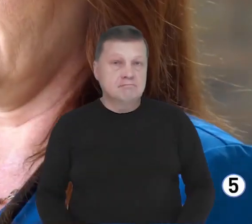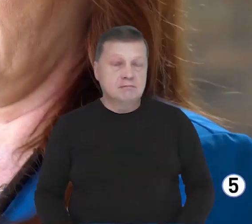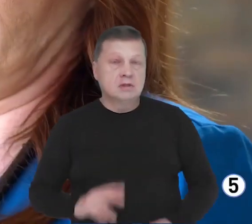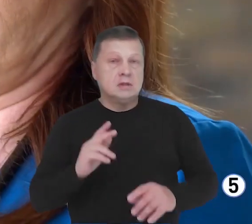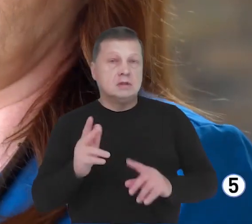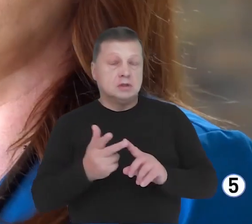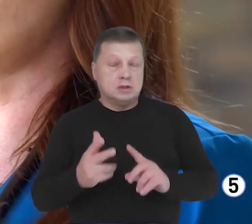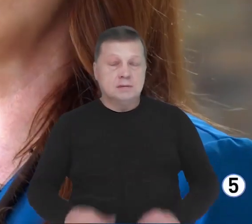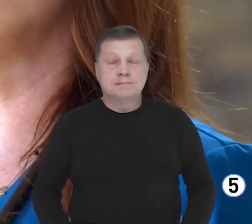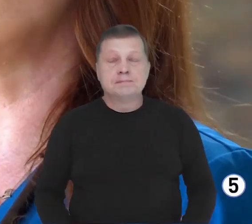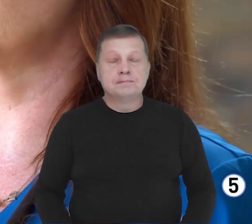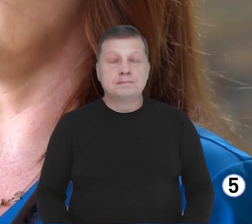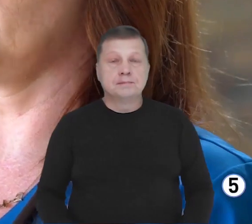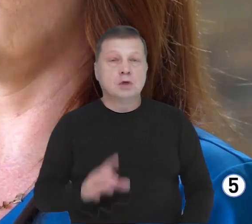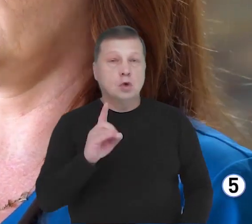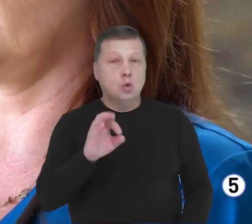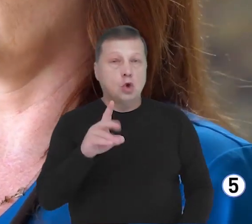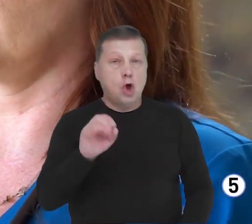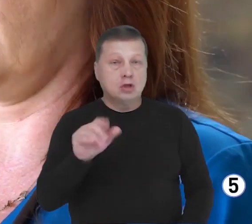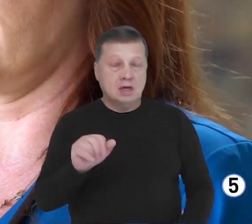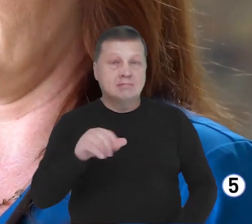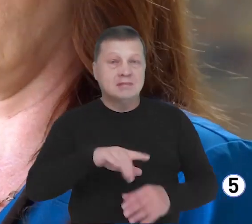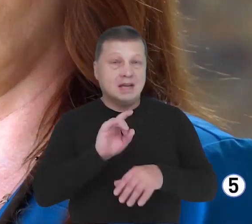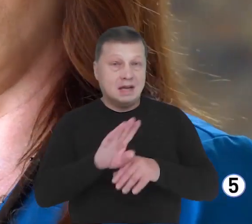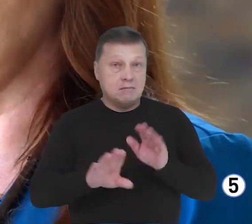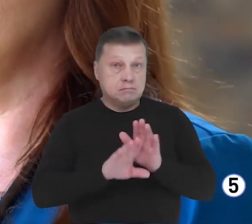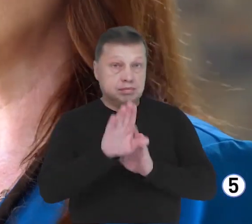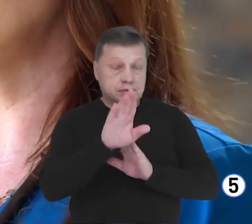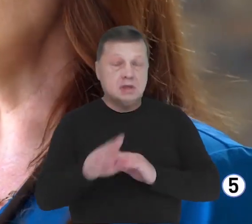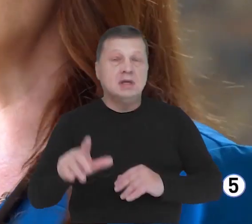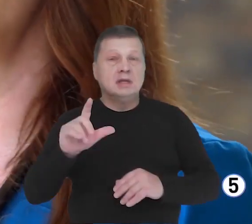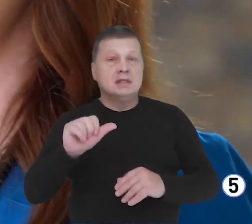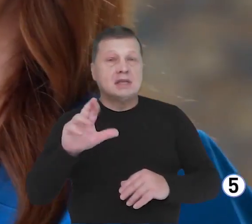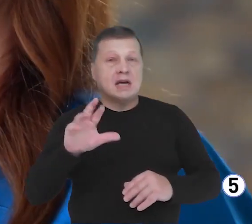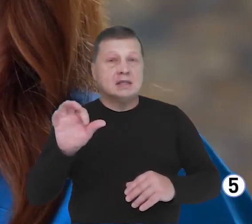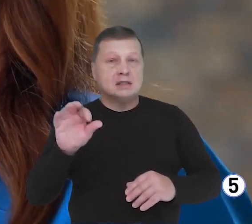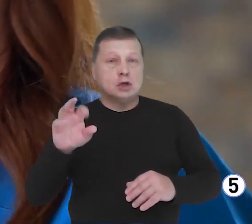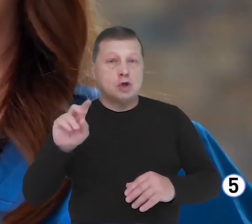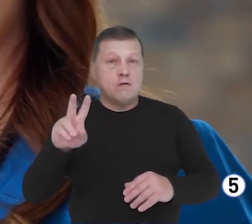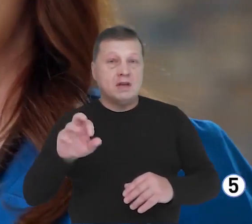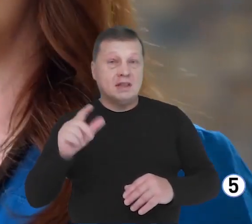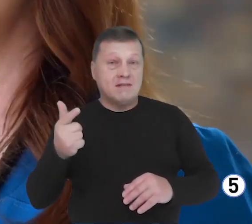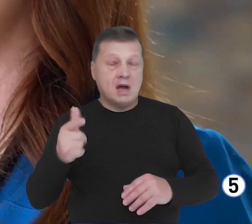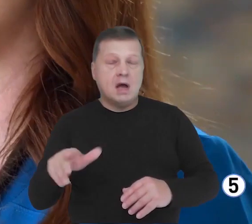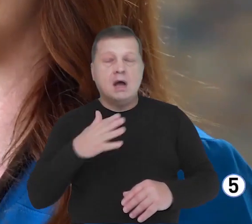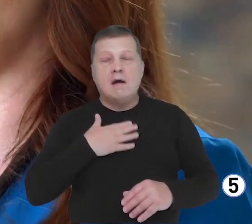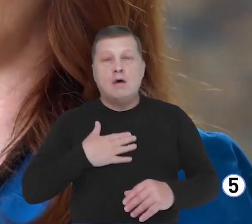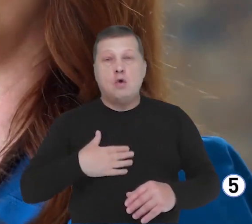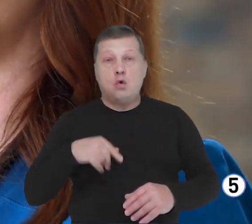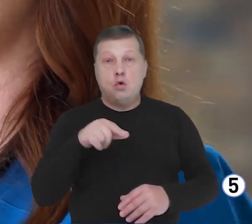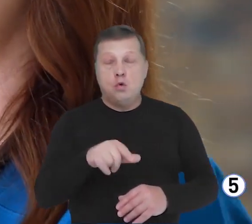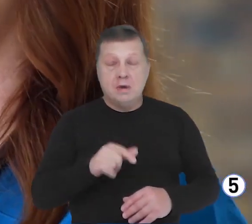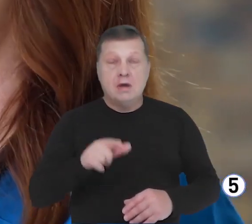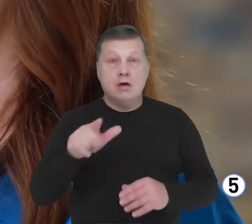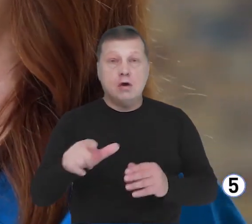trzecie, gdy mamy podwyższony poziom glukozy we krwi, to wirus SARS-CoV-2 bardzo to lubi i